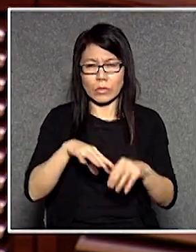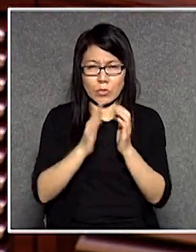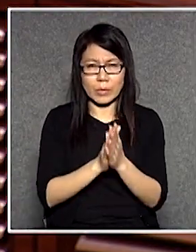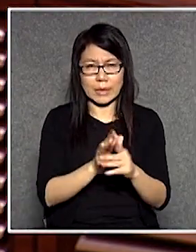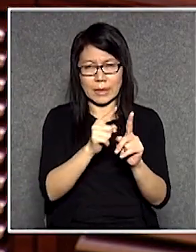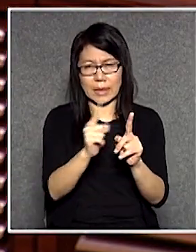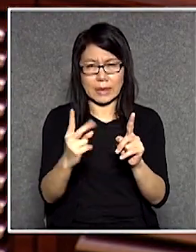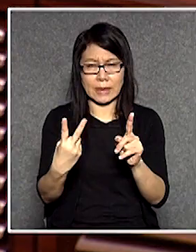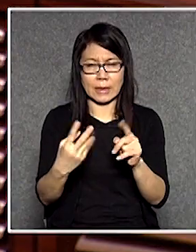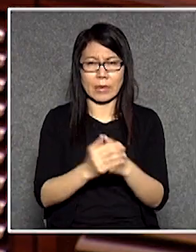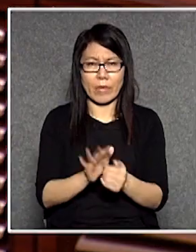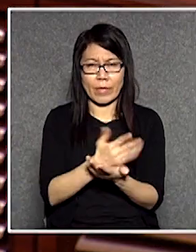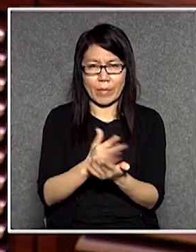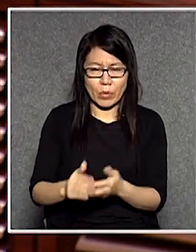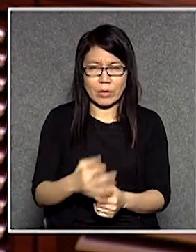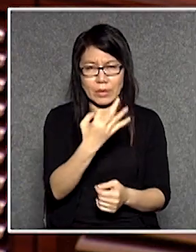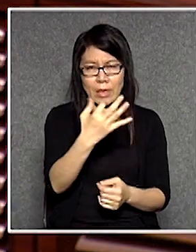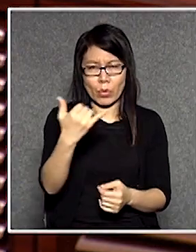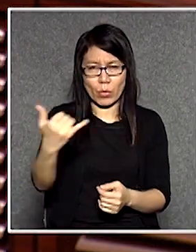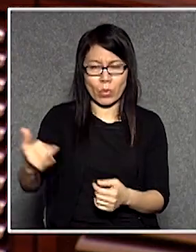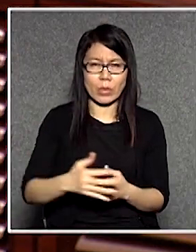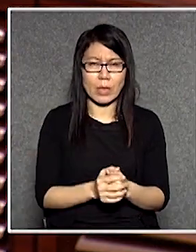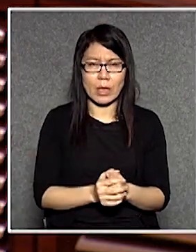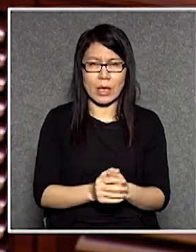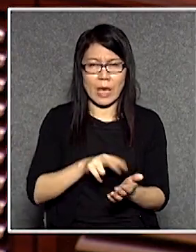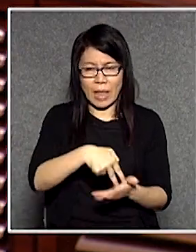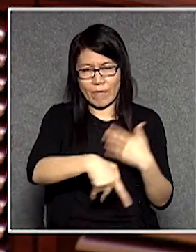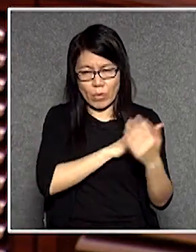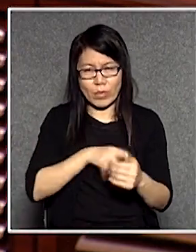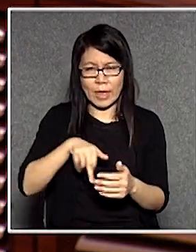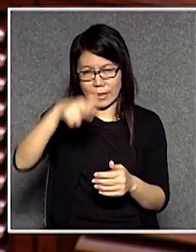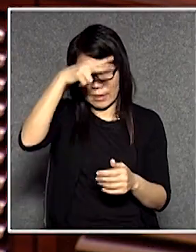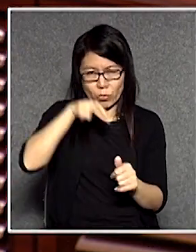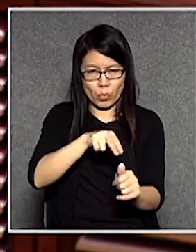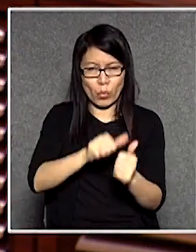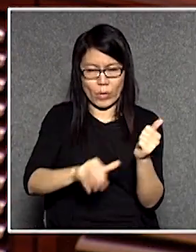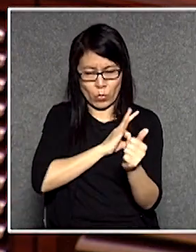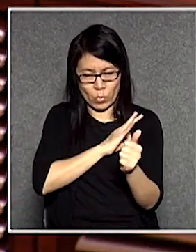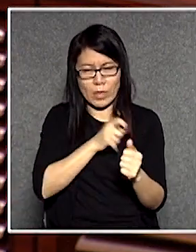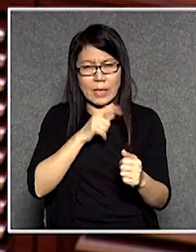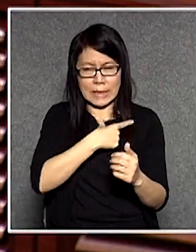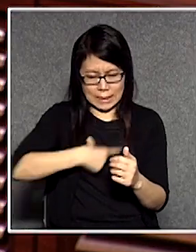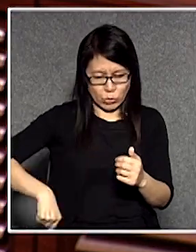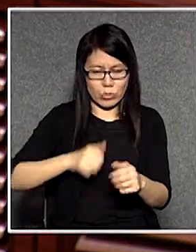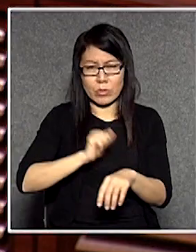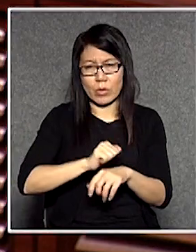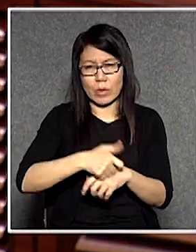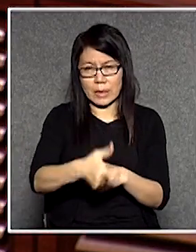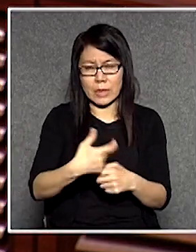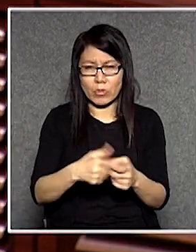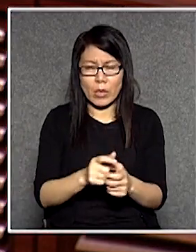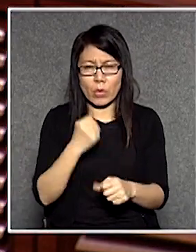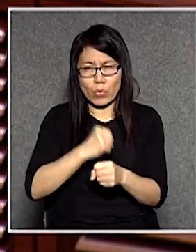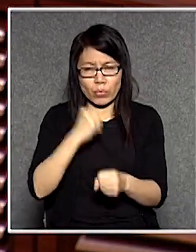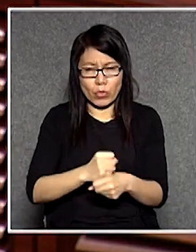112分目366的立法會行政管理委員會立法會議員酬金和工作開